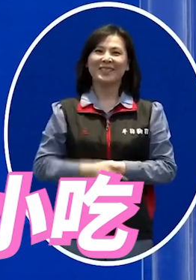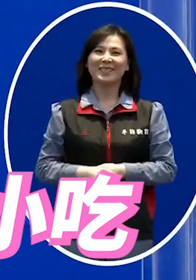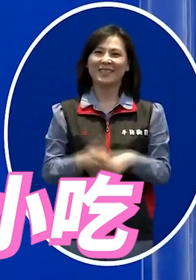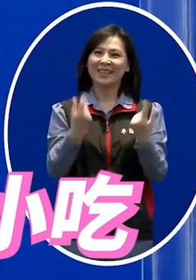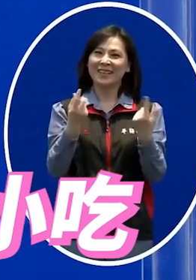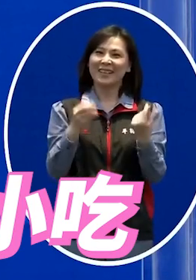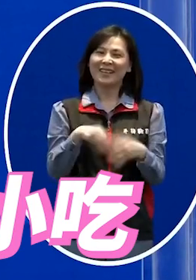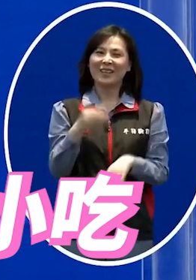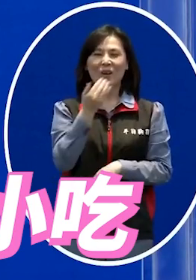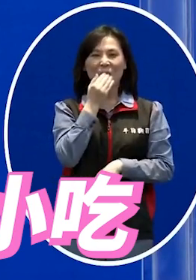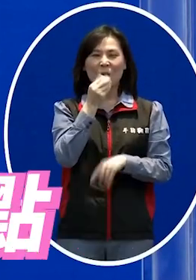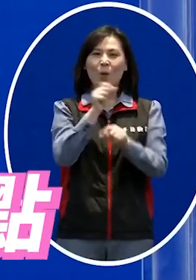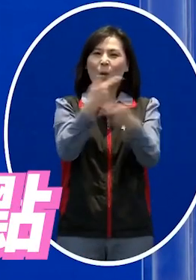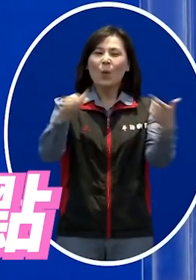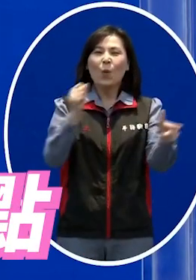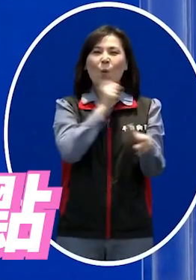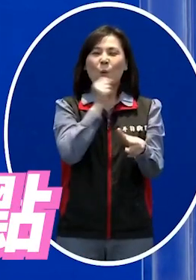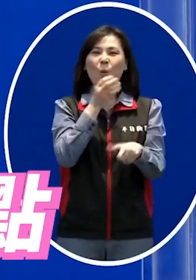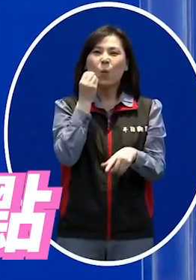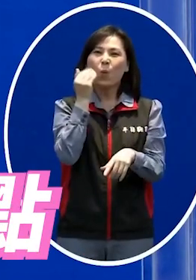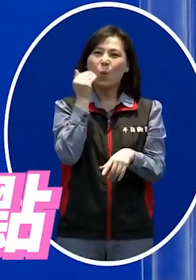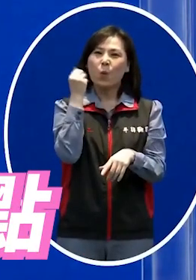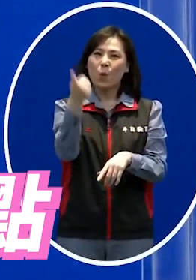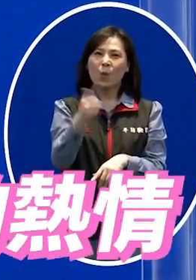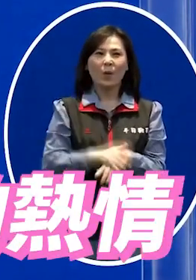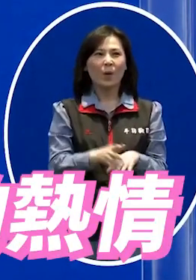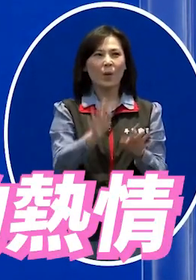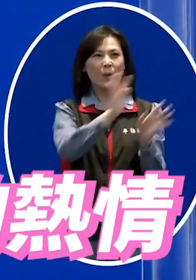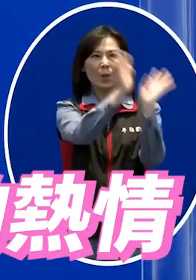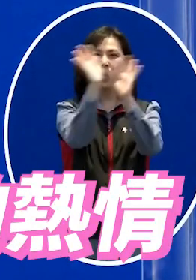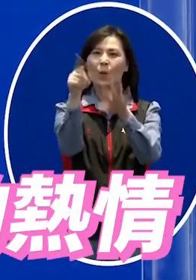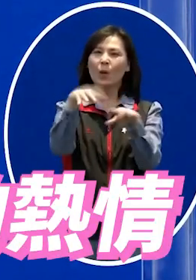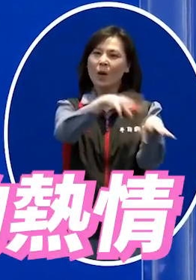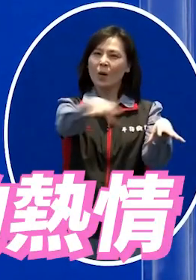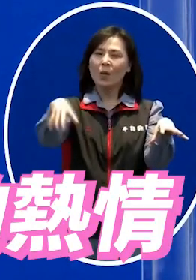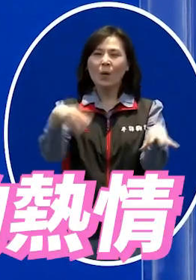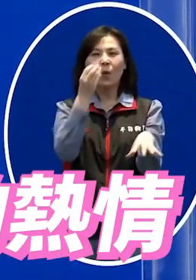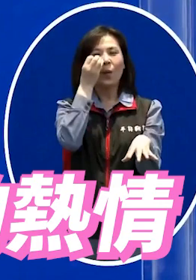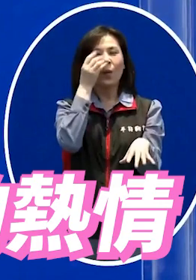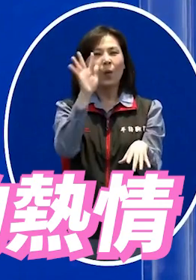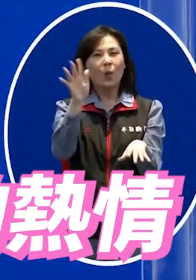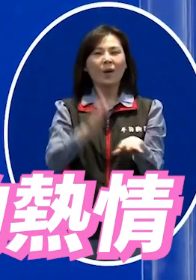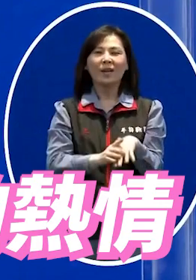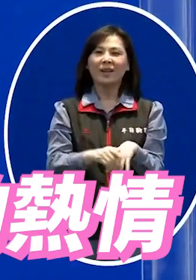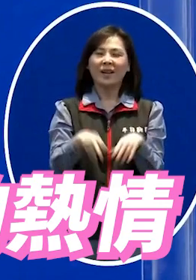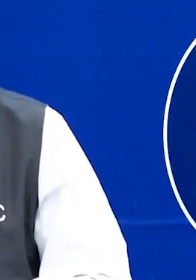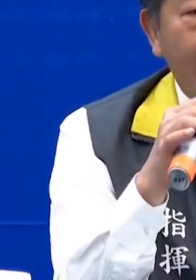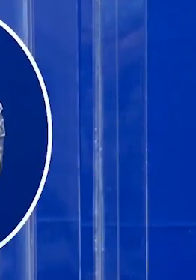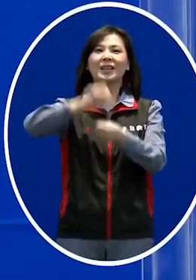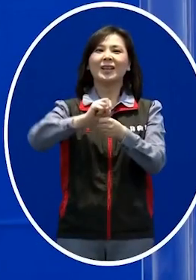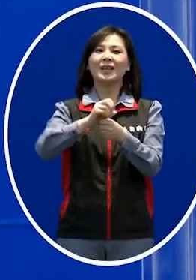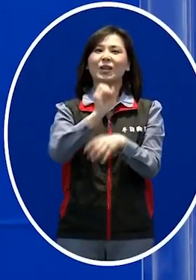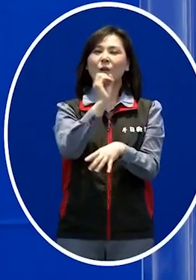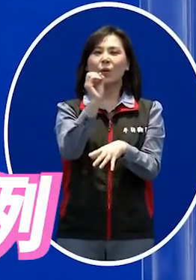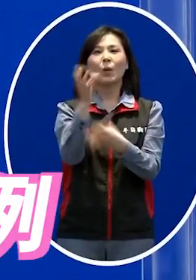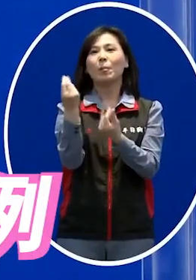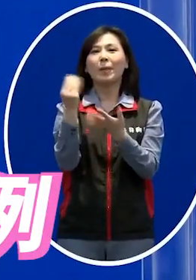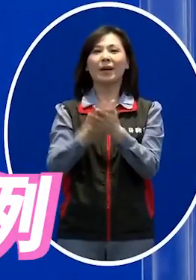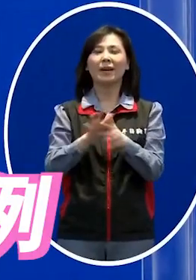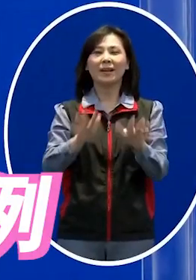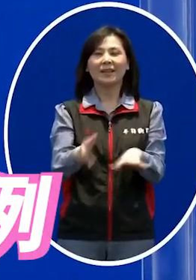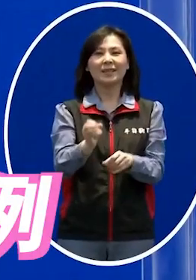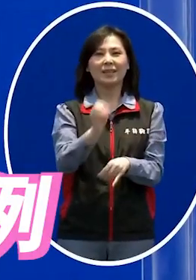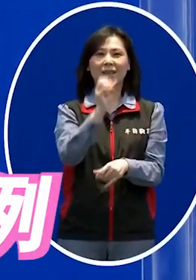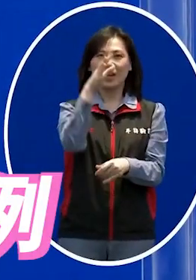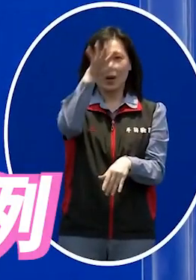各样的一个小吃，也看过几个景点，好，那也感受到台南人的热情。那今天也是没有